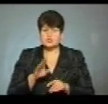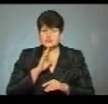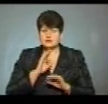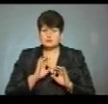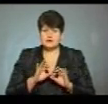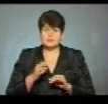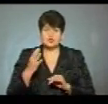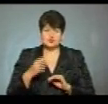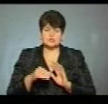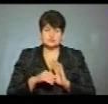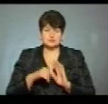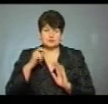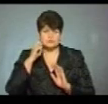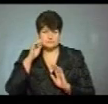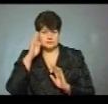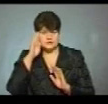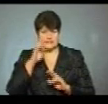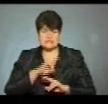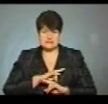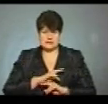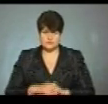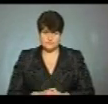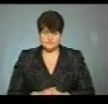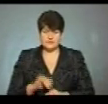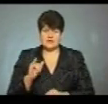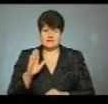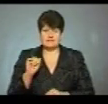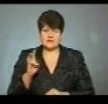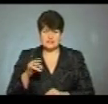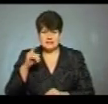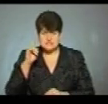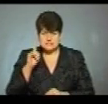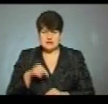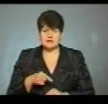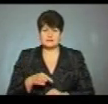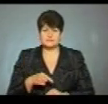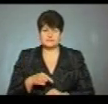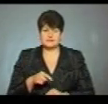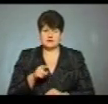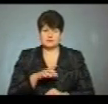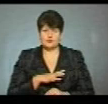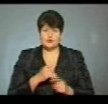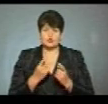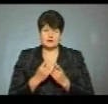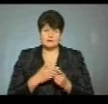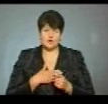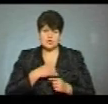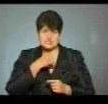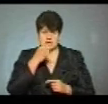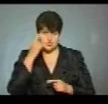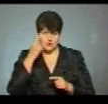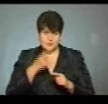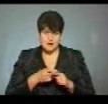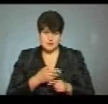й про 46-річного чоловіка, який загинув. Івана я знала, наскільки він був однокласником мого старшого